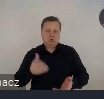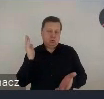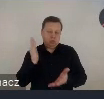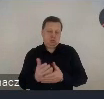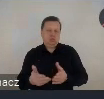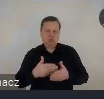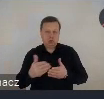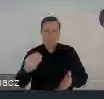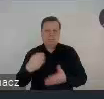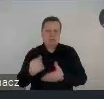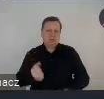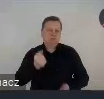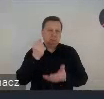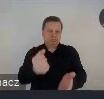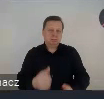możemy wypłacić